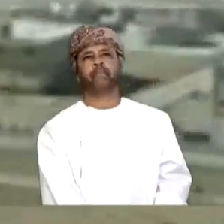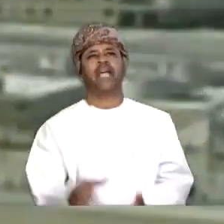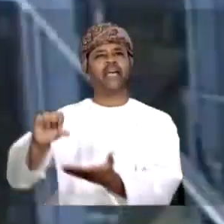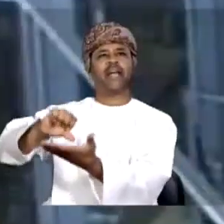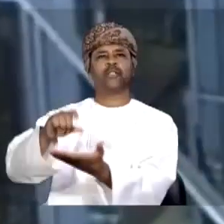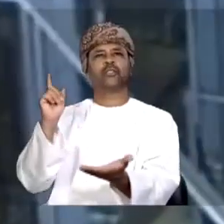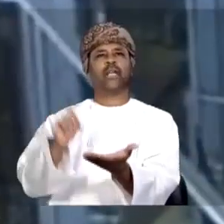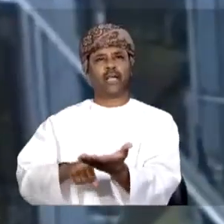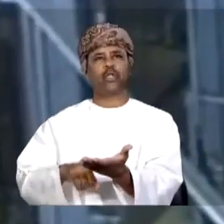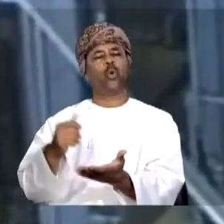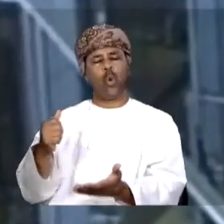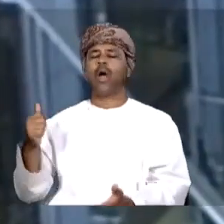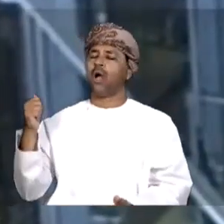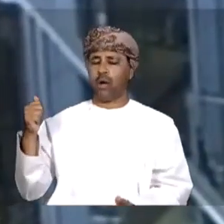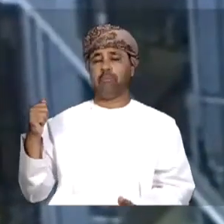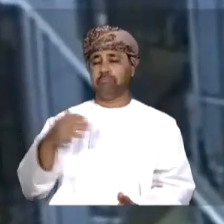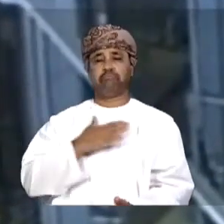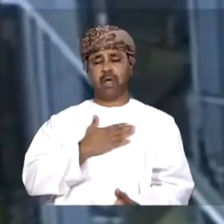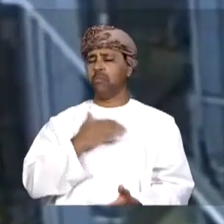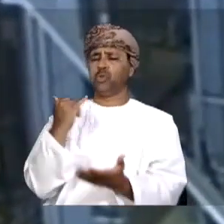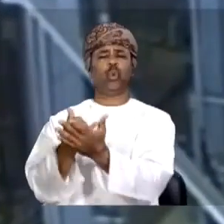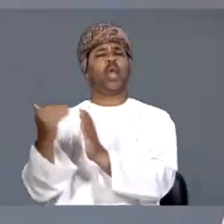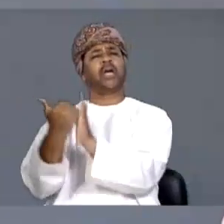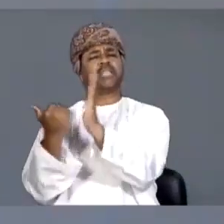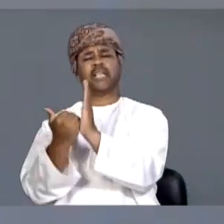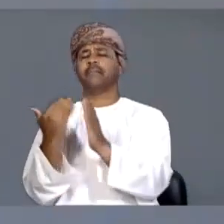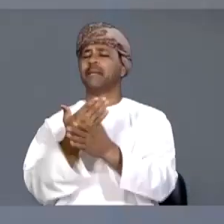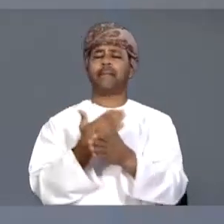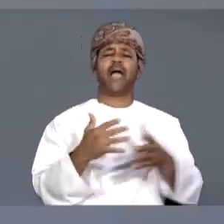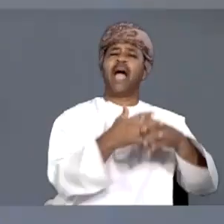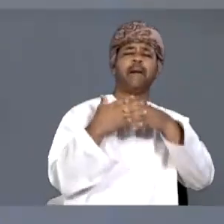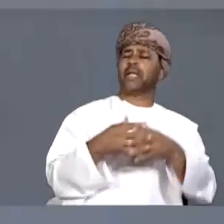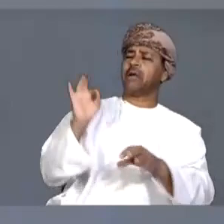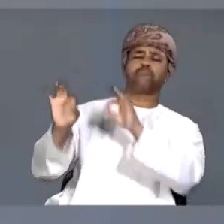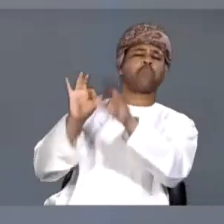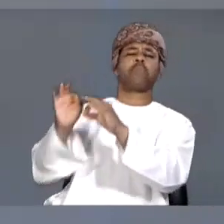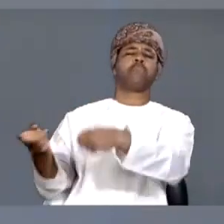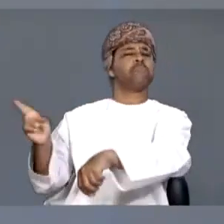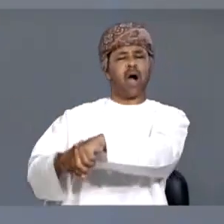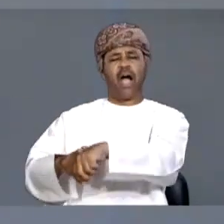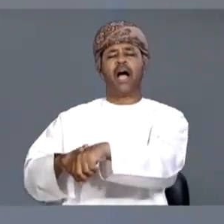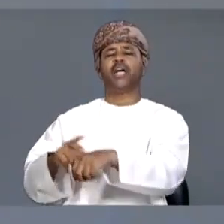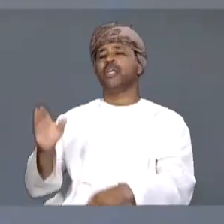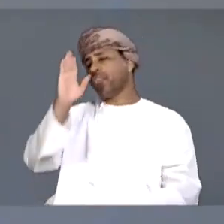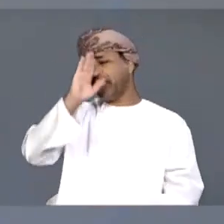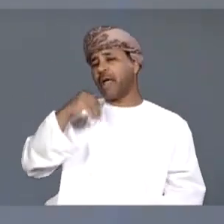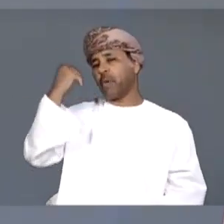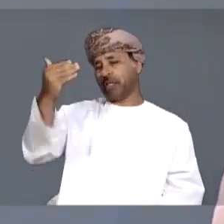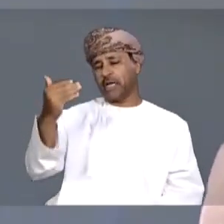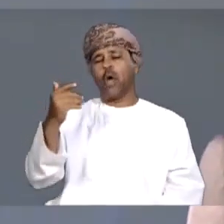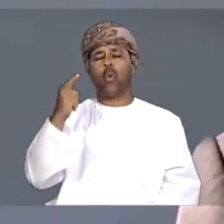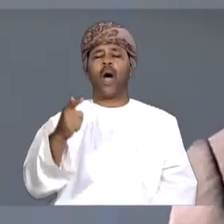طهران تؤكد قدرتها على إدارة شؤونها الاقتصادية بعد إعلان واشنطن عودة العقوبات الاثنين المقبل مع